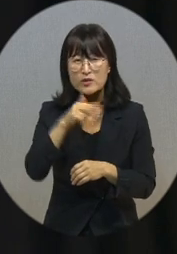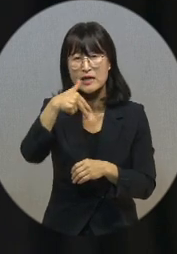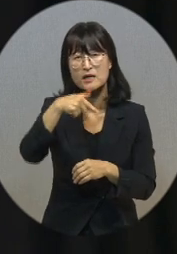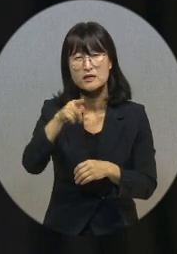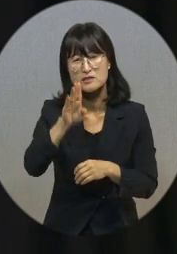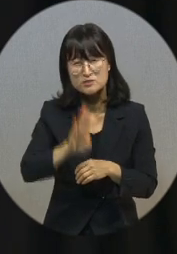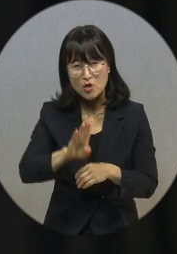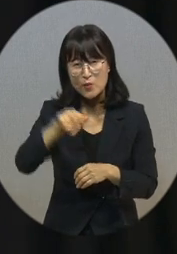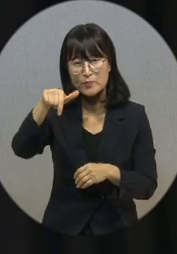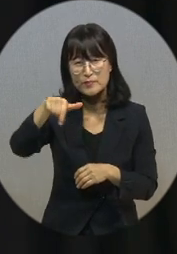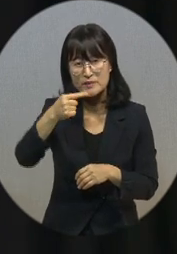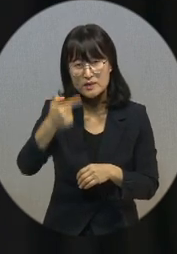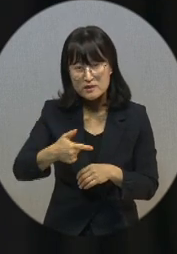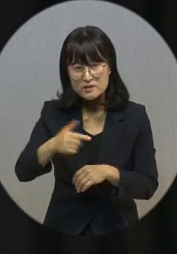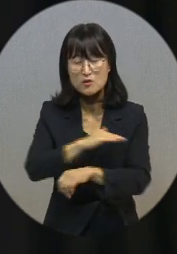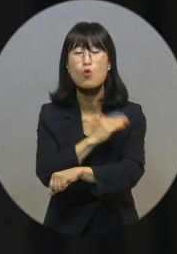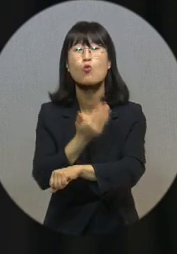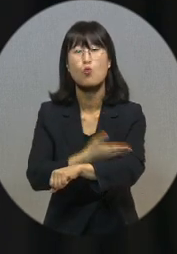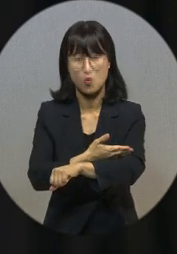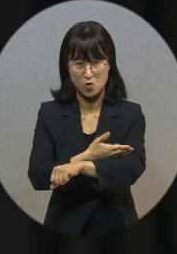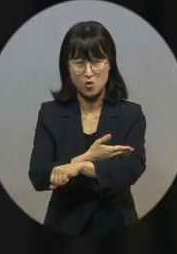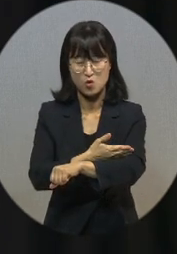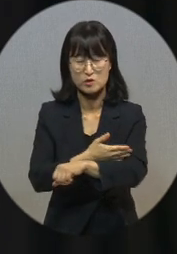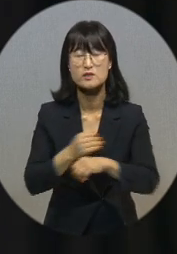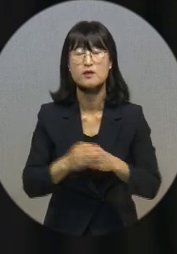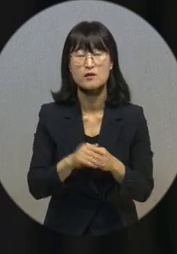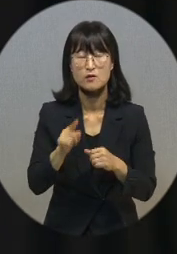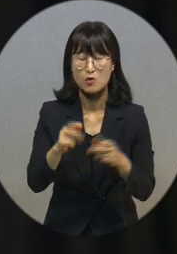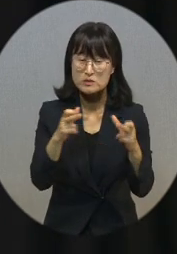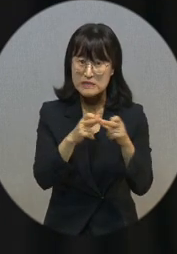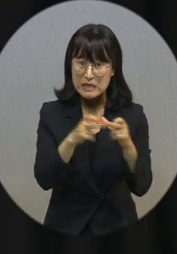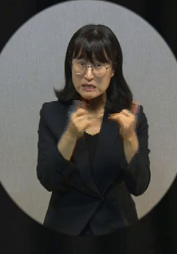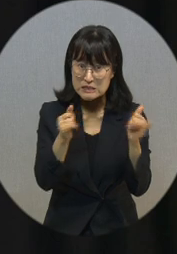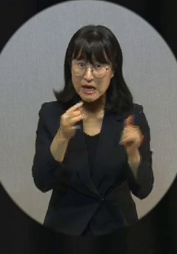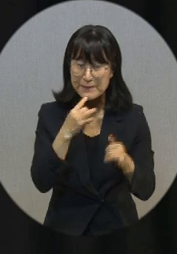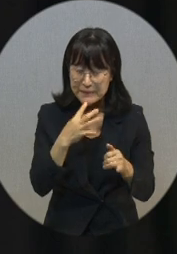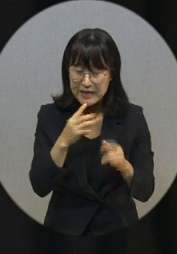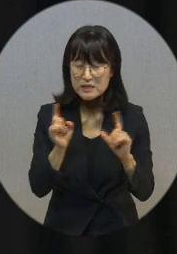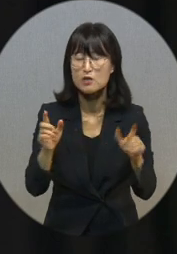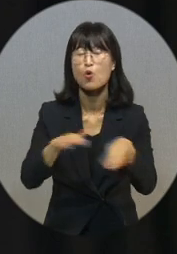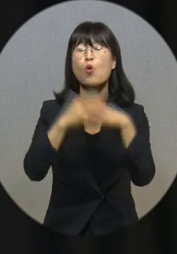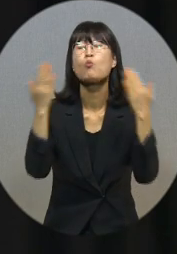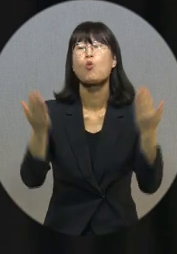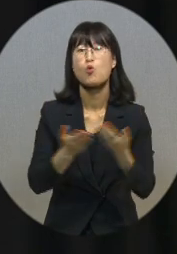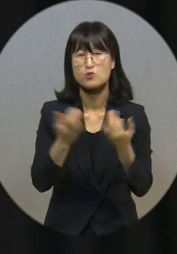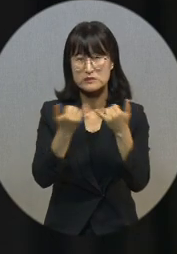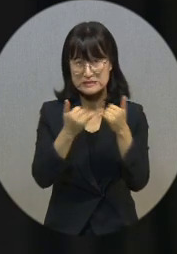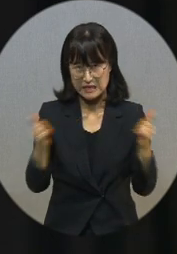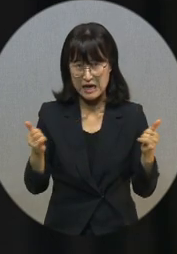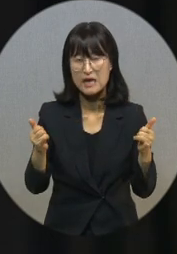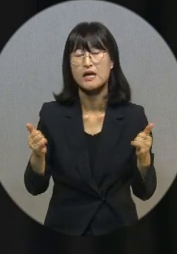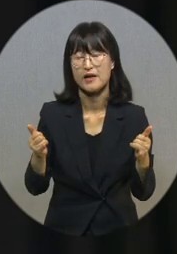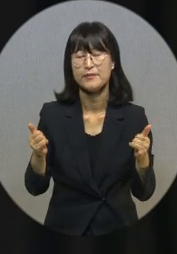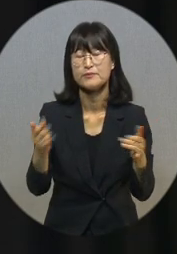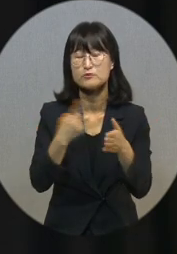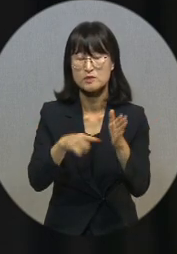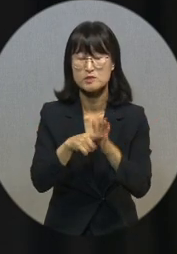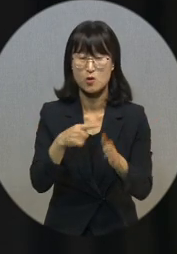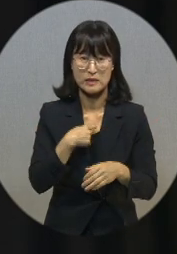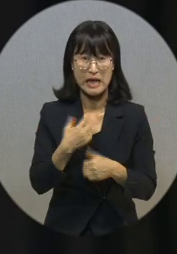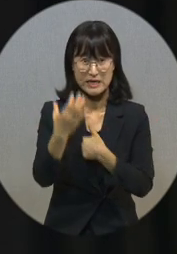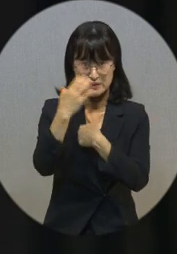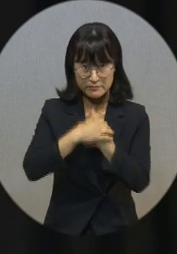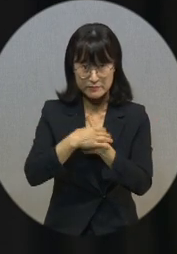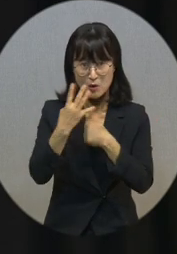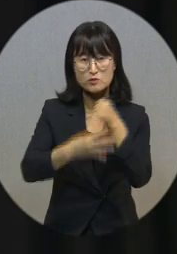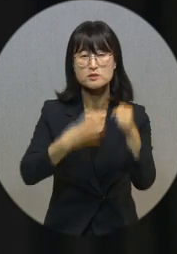장애인 당사자뿐만 아니라 모두를 네. 위한 접근이 돼야 된다는 생각을 가지고 이것을 이제 4년 임기 내에 많이 풀어내려고 하는